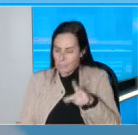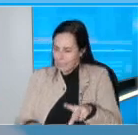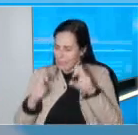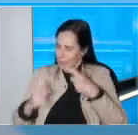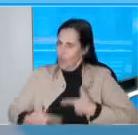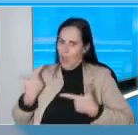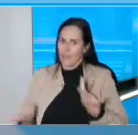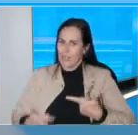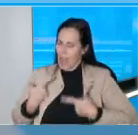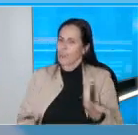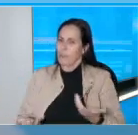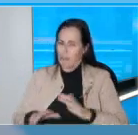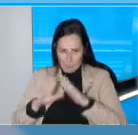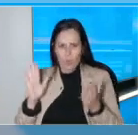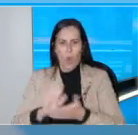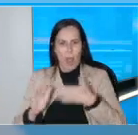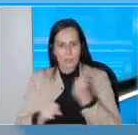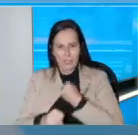הזדמנות להשוויץ דעת בכל